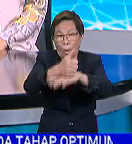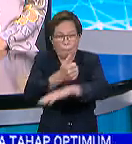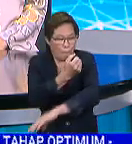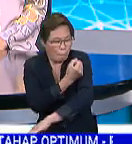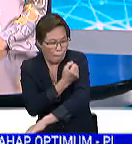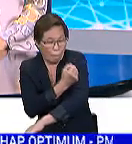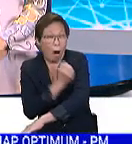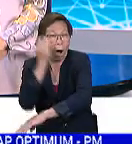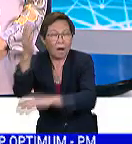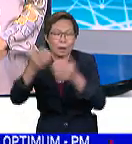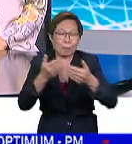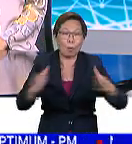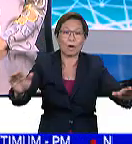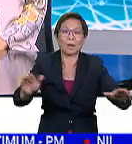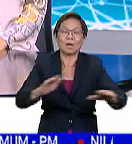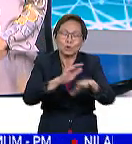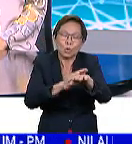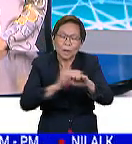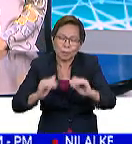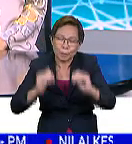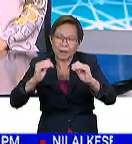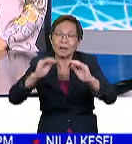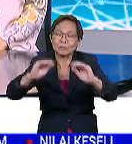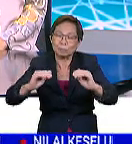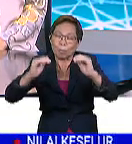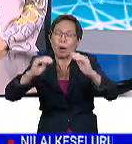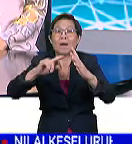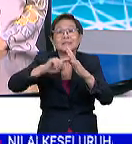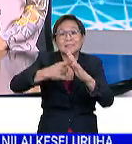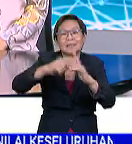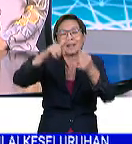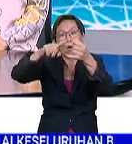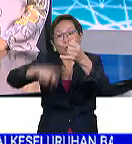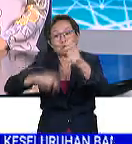vaksinasi akan dibuka secara berperingkat bermula hujung bulan ini.